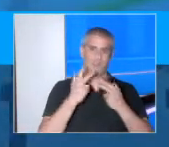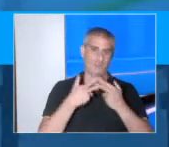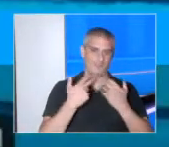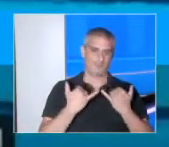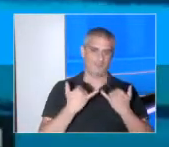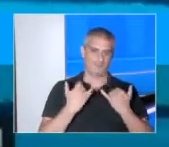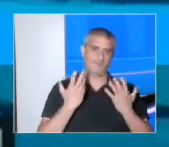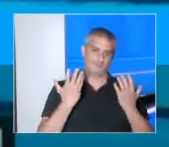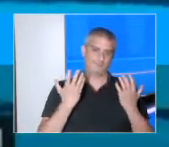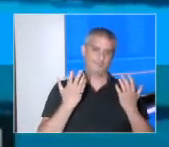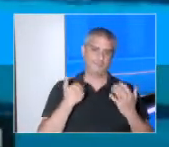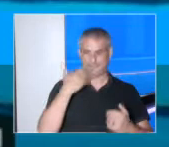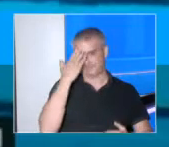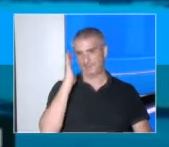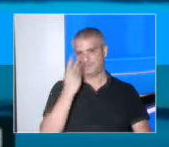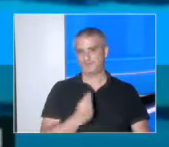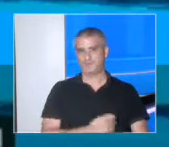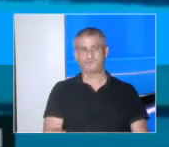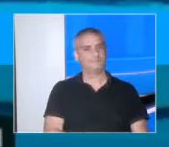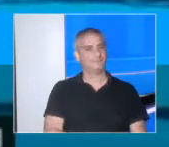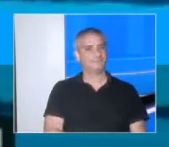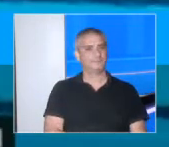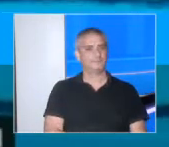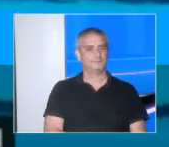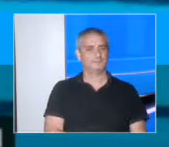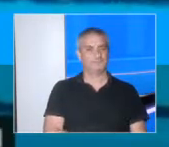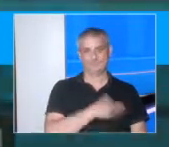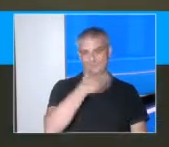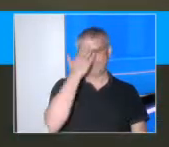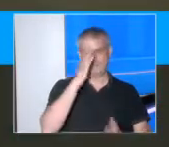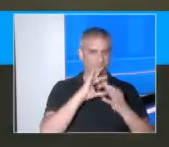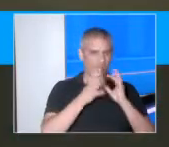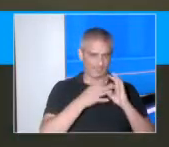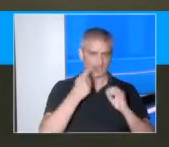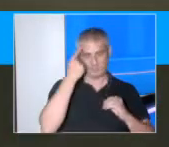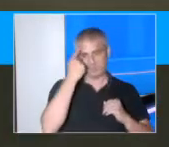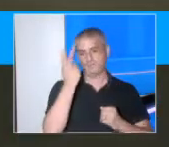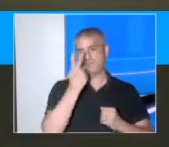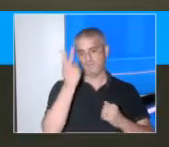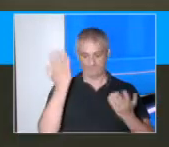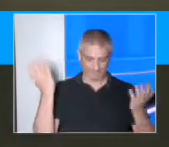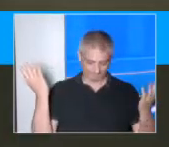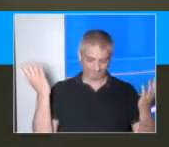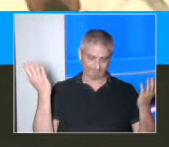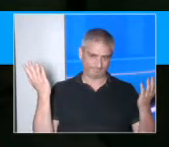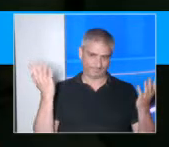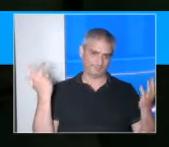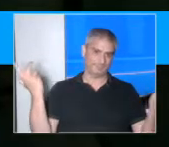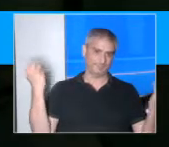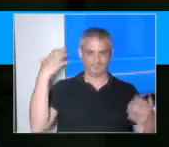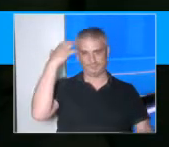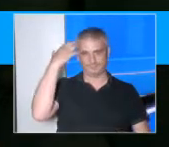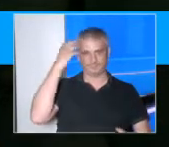מעכשיו, אבל אני מכירה אותו היטב. עכשיו, אנחנו מכירים את האולימפיאדה, יודעים שכמובן, איך אומרים, המלכה